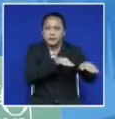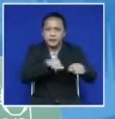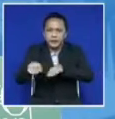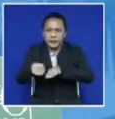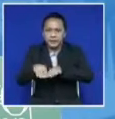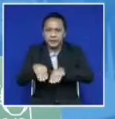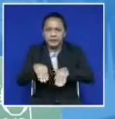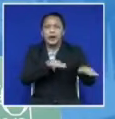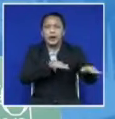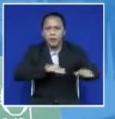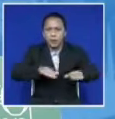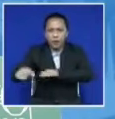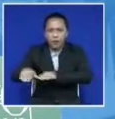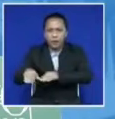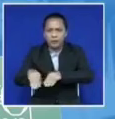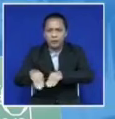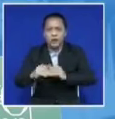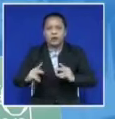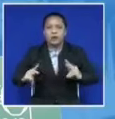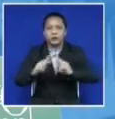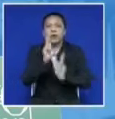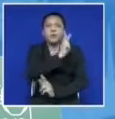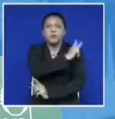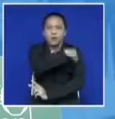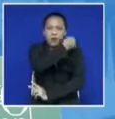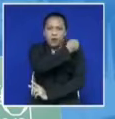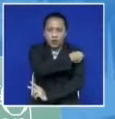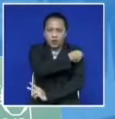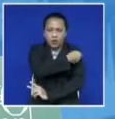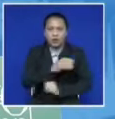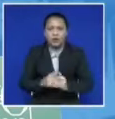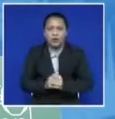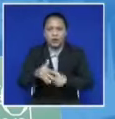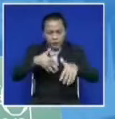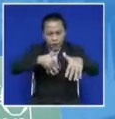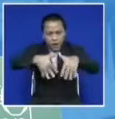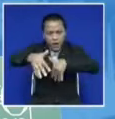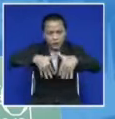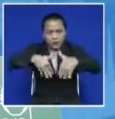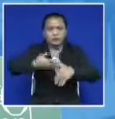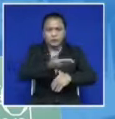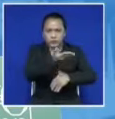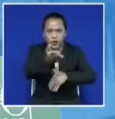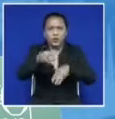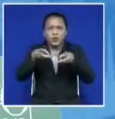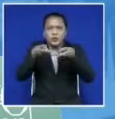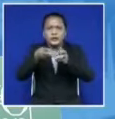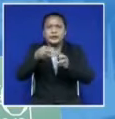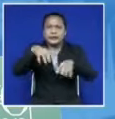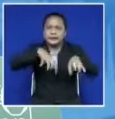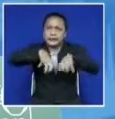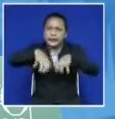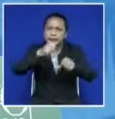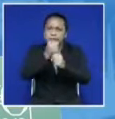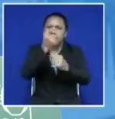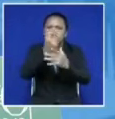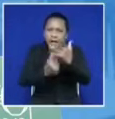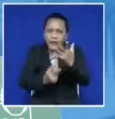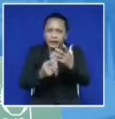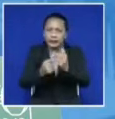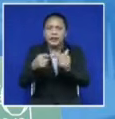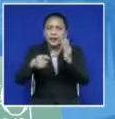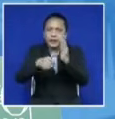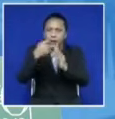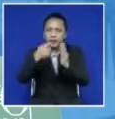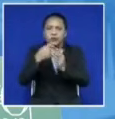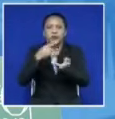ราบการเตรียมการนะครับของกระทรวงสาธารณสุขแล้วก็ส่วนตัวทางประชาชนจะต้องดำเนินการอย่างไรบ้างก็คงเป็นที่มาของ